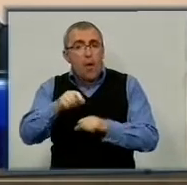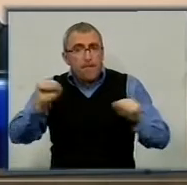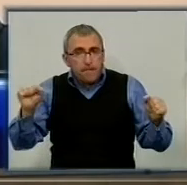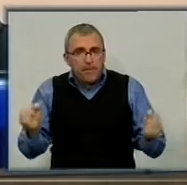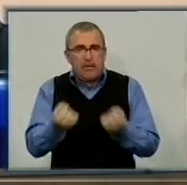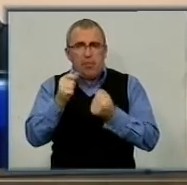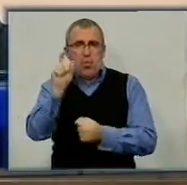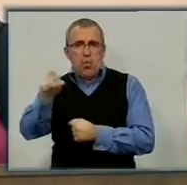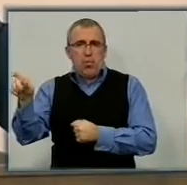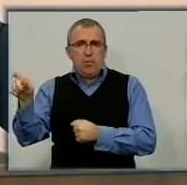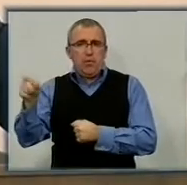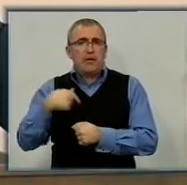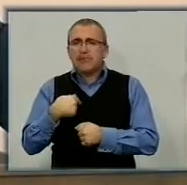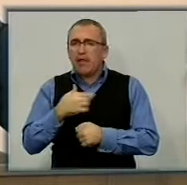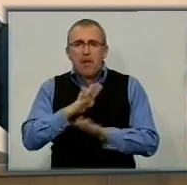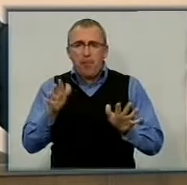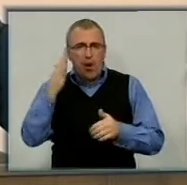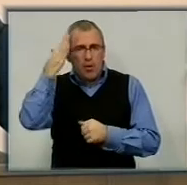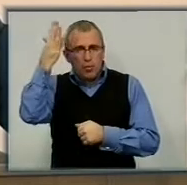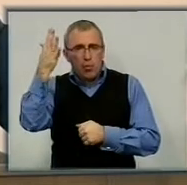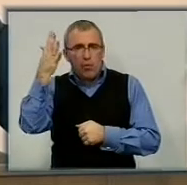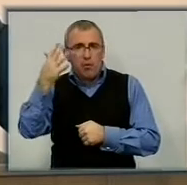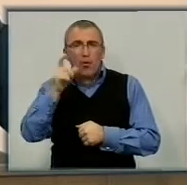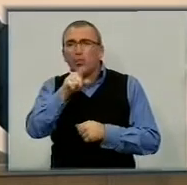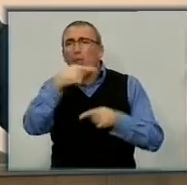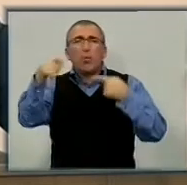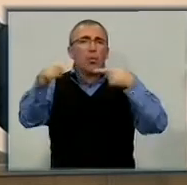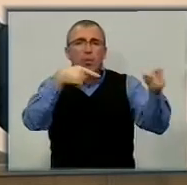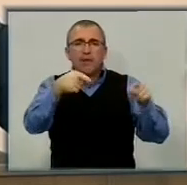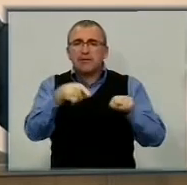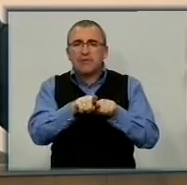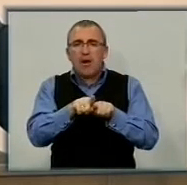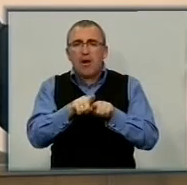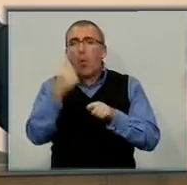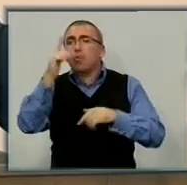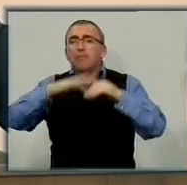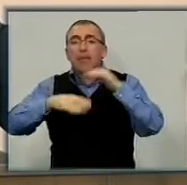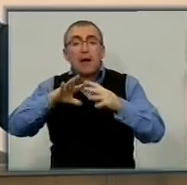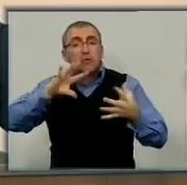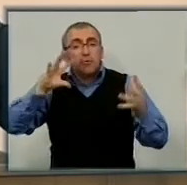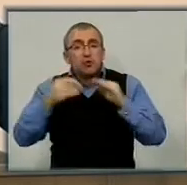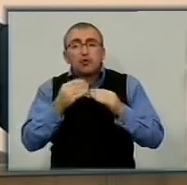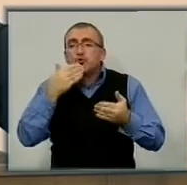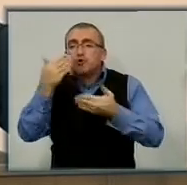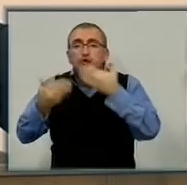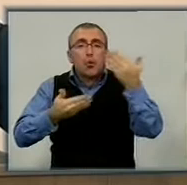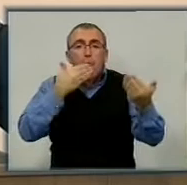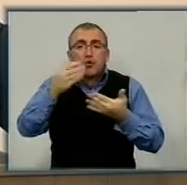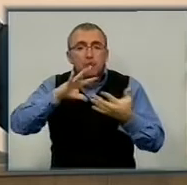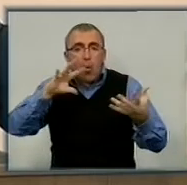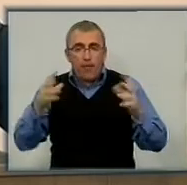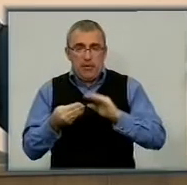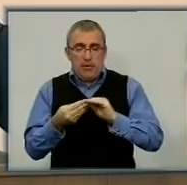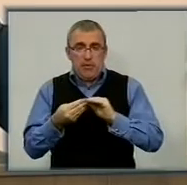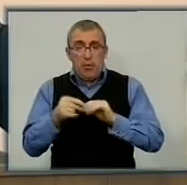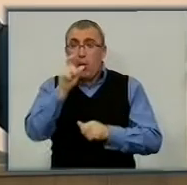людьми це не моя думка це не думка когось іншого це не думка одного спеціаліста це результати соціологічних опитувань